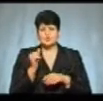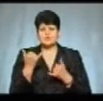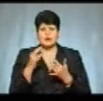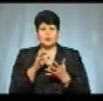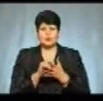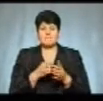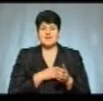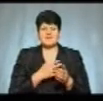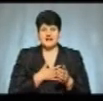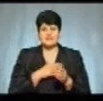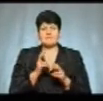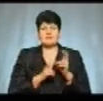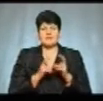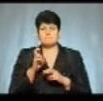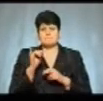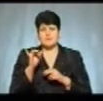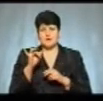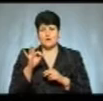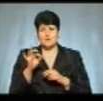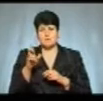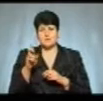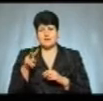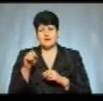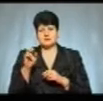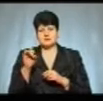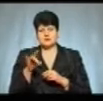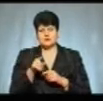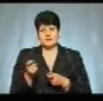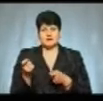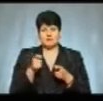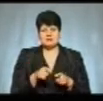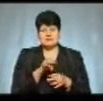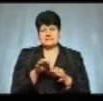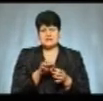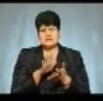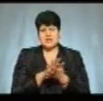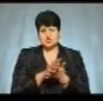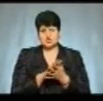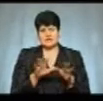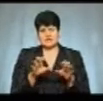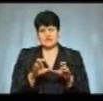приватне підприємство «Біобластер». Саме сюди звозять залишки тваринного походження.